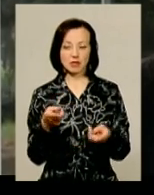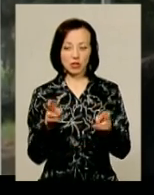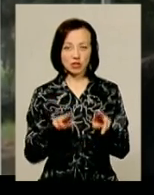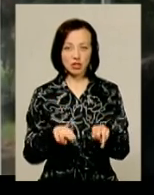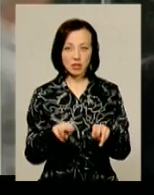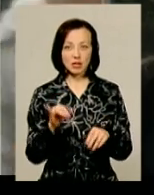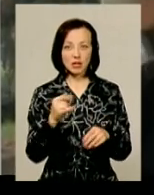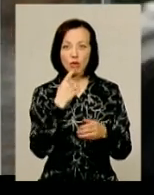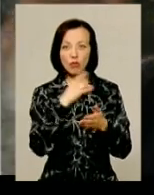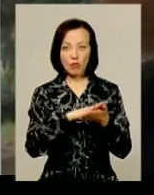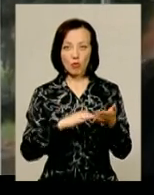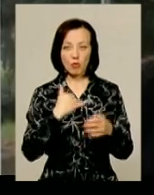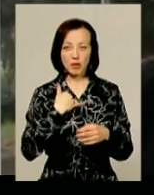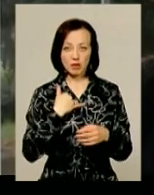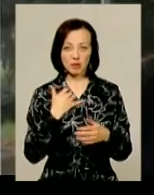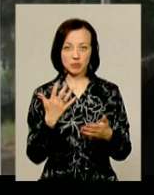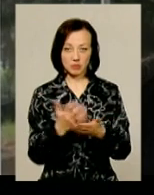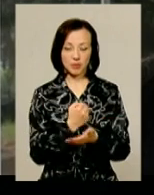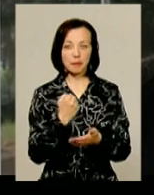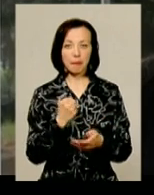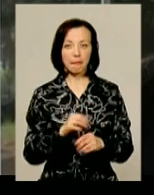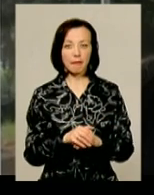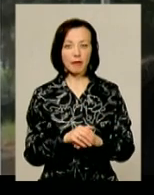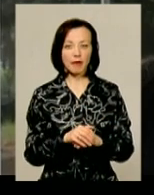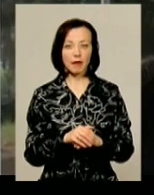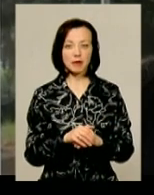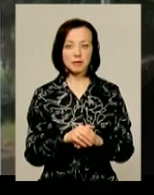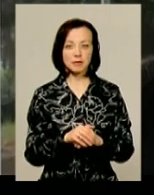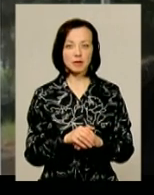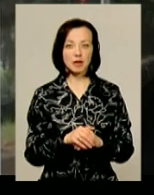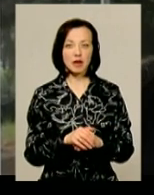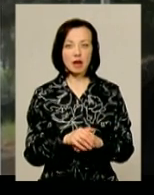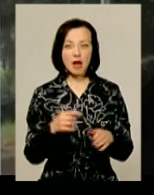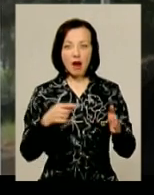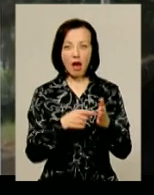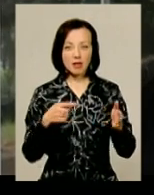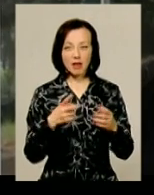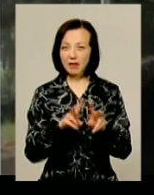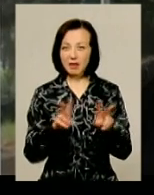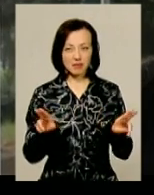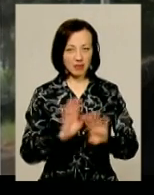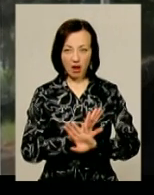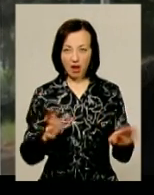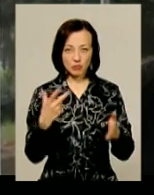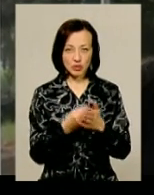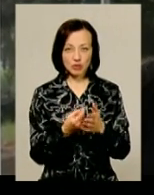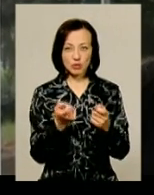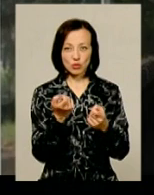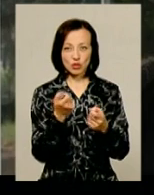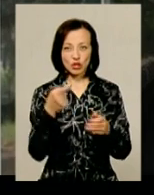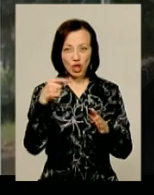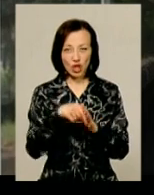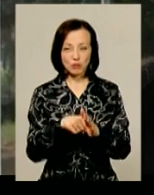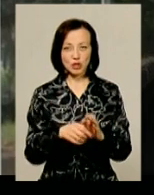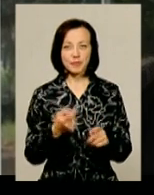і кров в мене вийшла. І так само рана теж не така, як від шприца, а чуть така вона